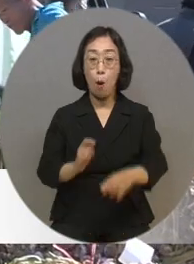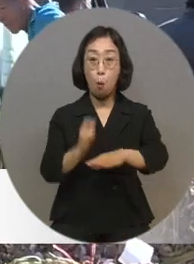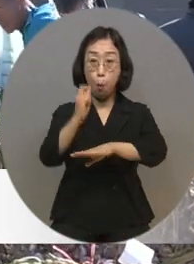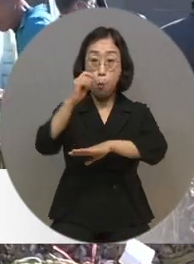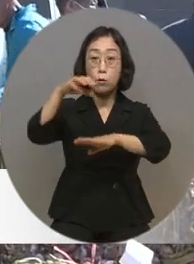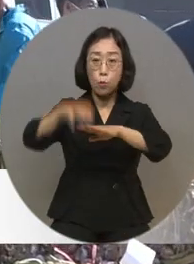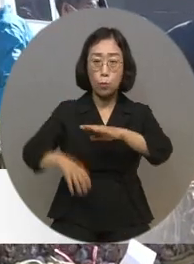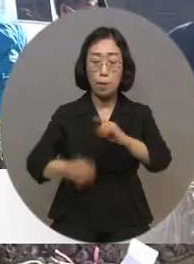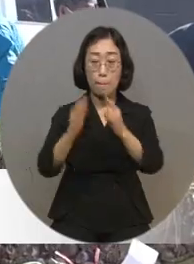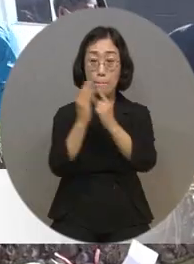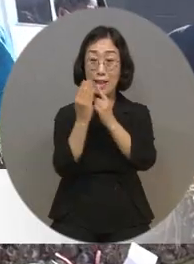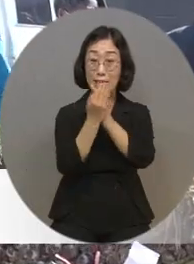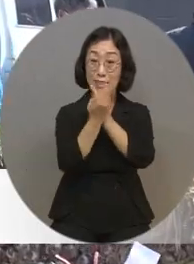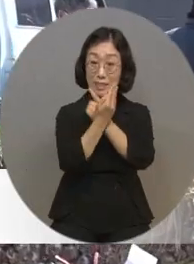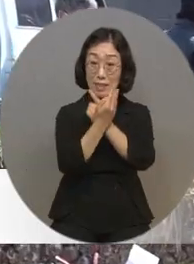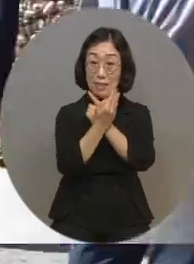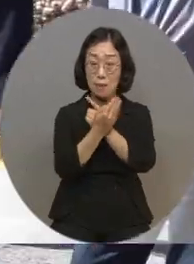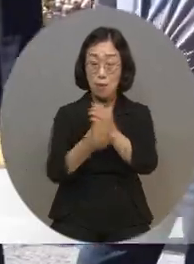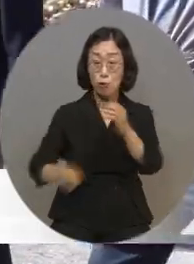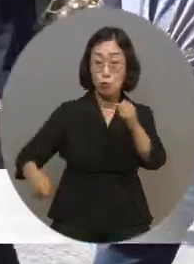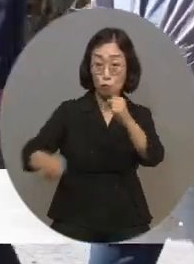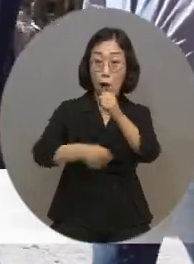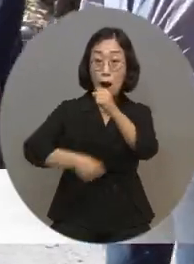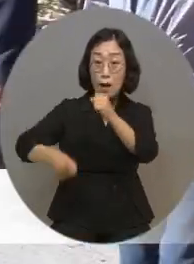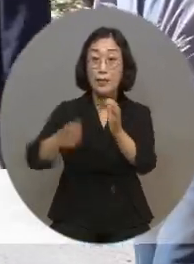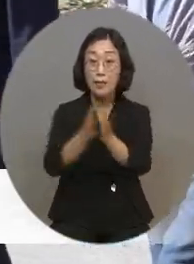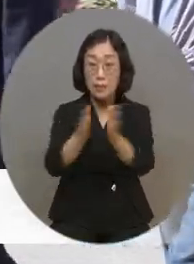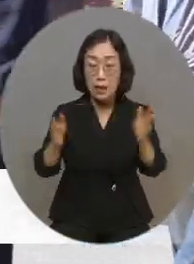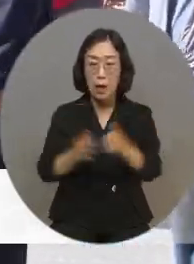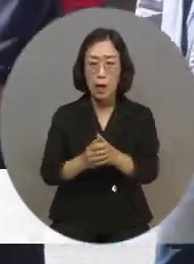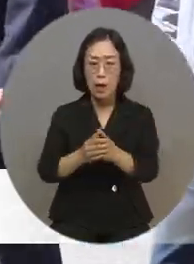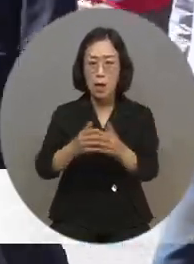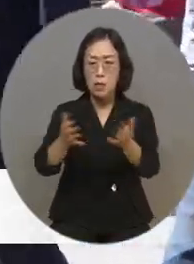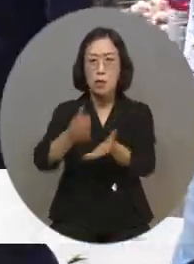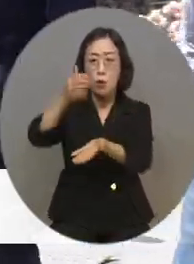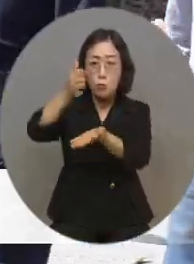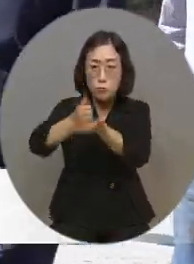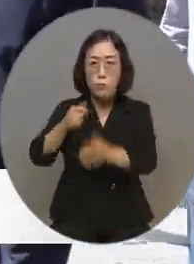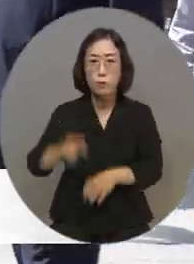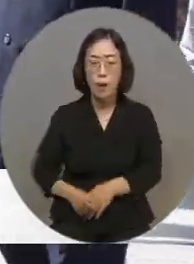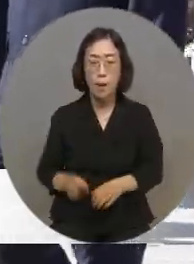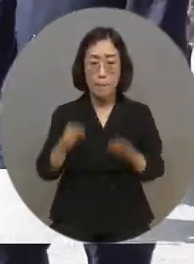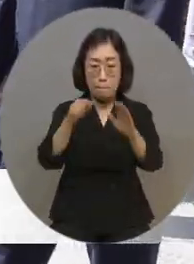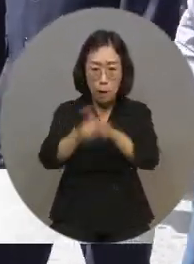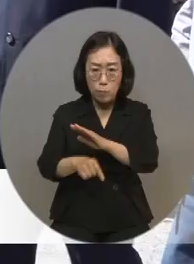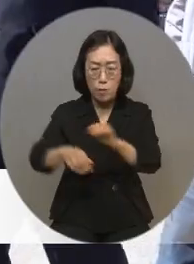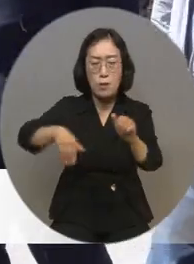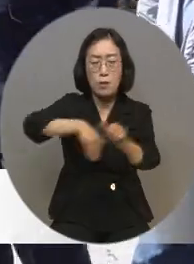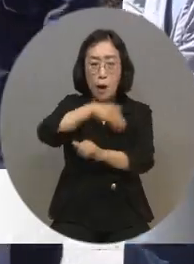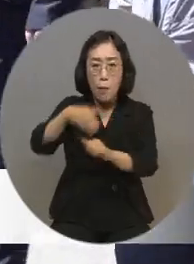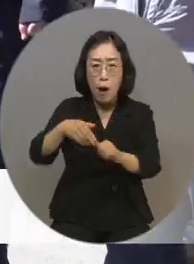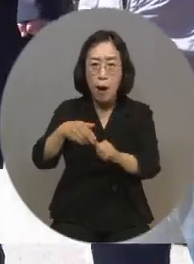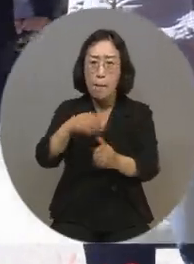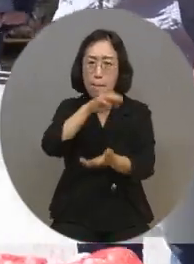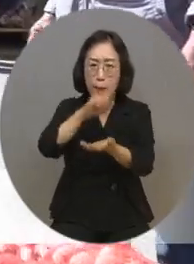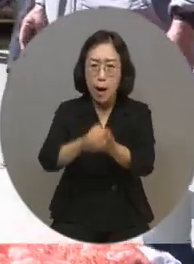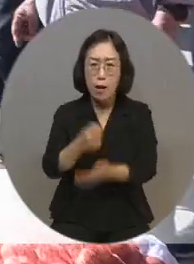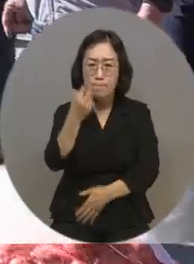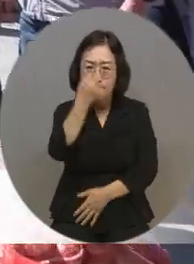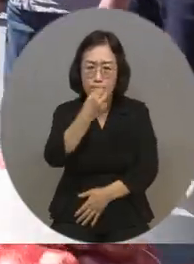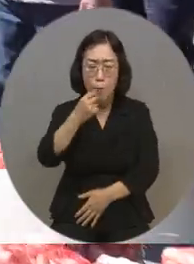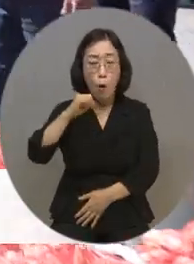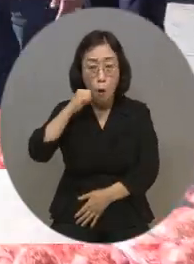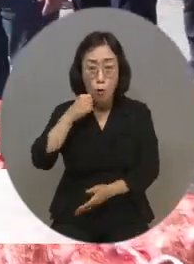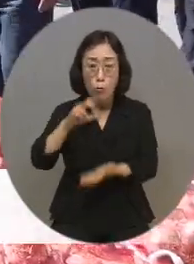마늘 수학을 본격적으로 시작한 가운데 공영민 군수는 수매 현장을 방문해 수학 동향을 파악 하고 농민들의 애로